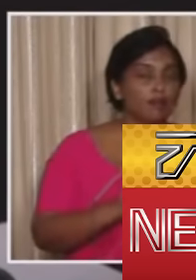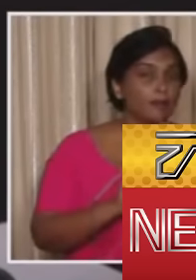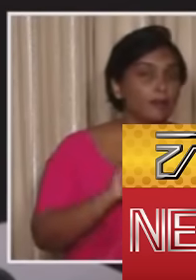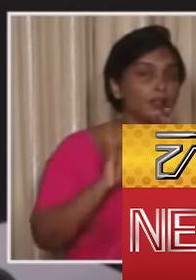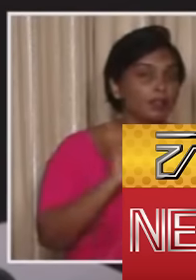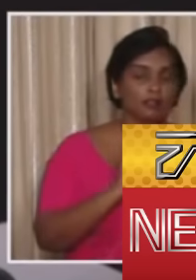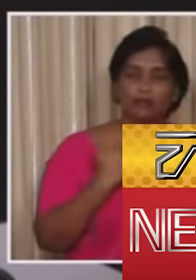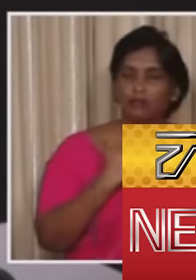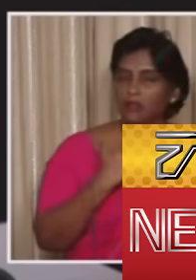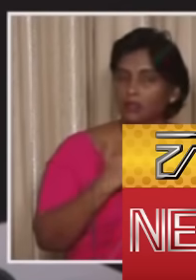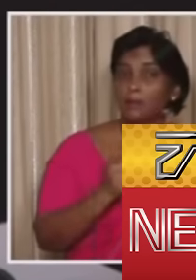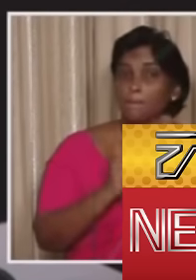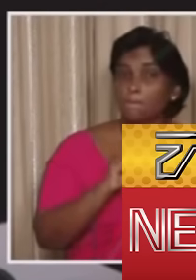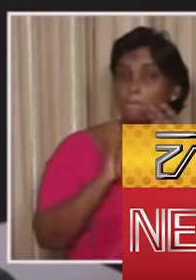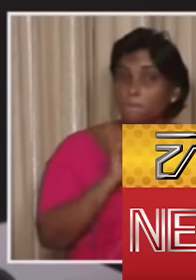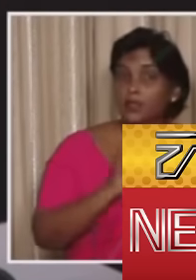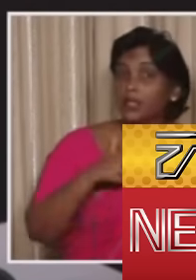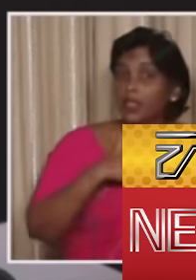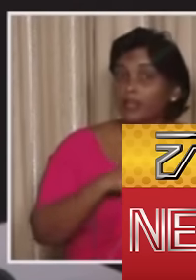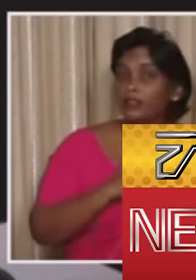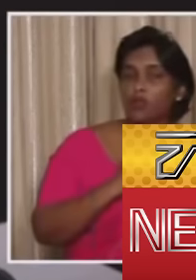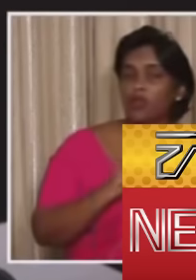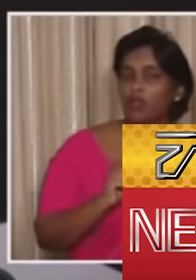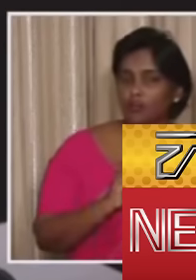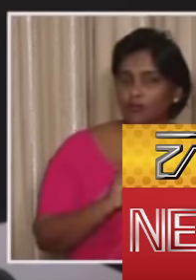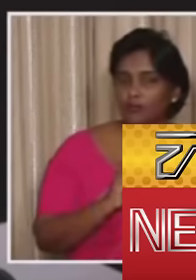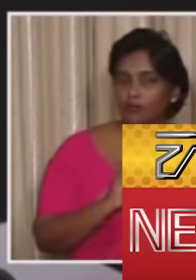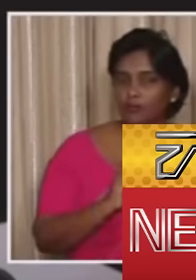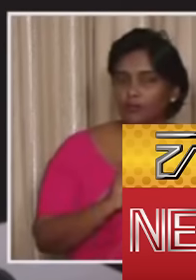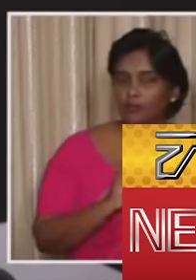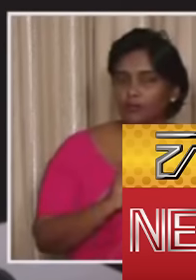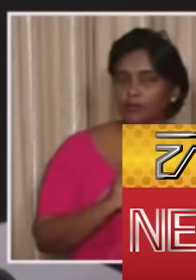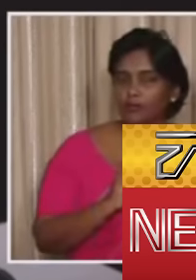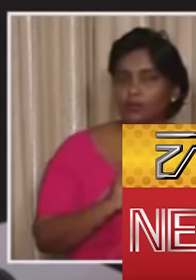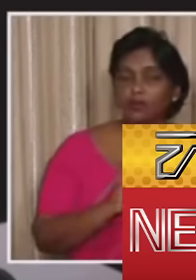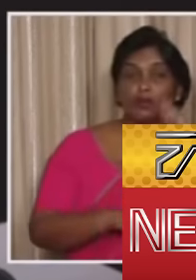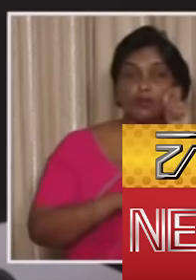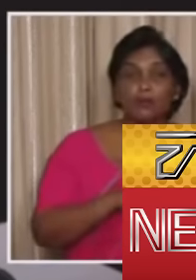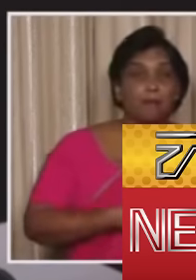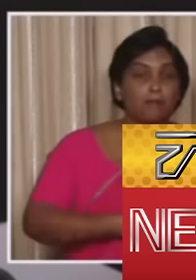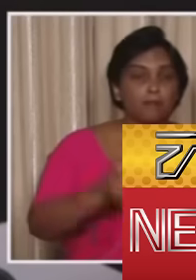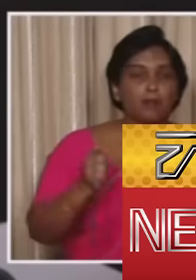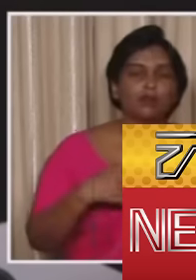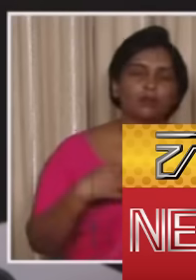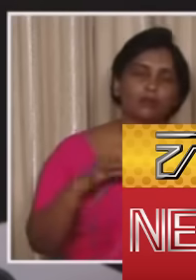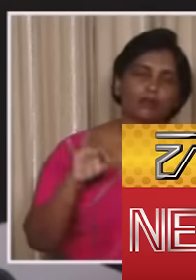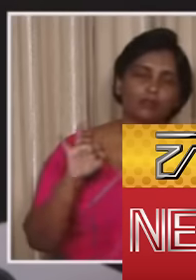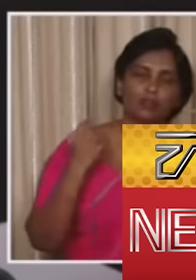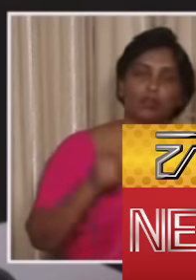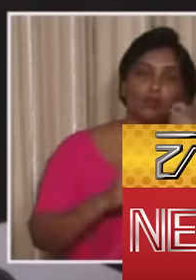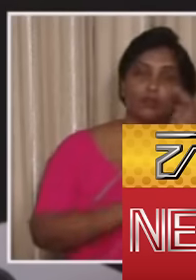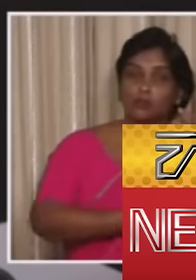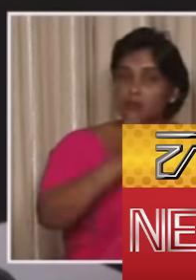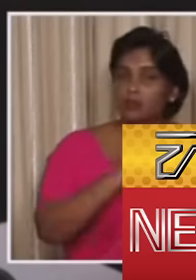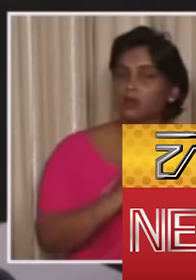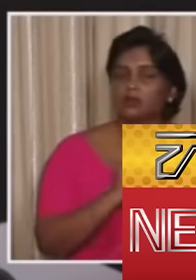අනුව ආර්ථික ප්‍රතිපත්තියේ හේතු කොටගෙන මොකද සිදු වී තිබෙන්නේ ජනතාවගේ මිලදී ගැනීම හැකියාව දුර්වල වුණා මිනිසුන්ට බහන්න මිලදී